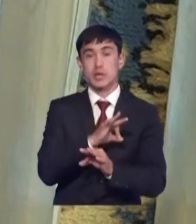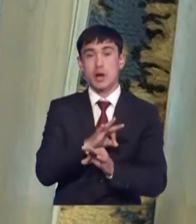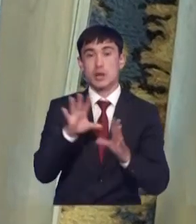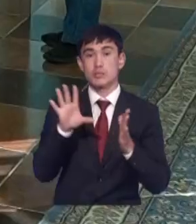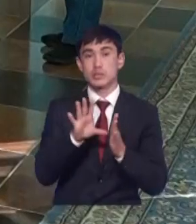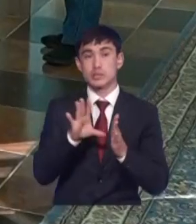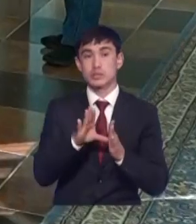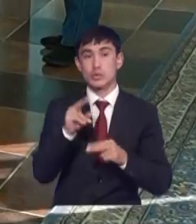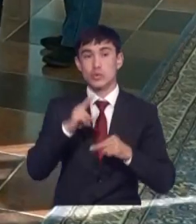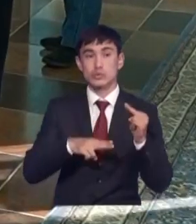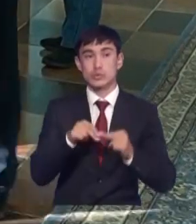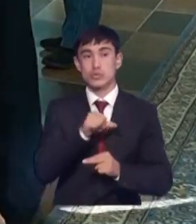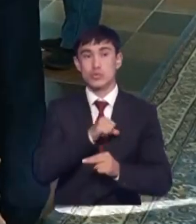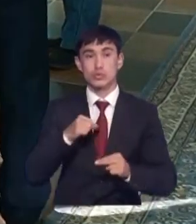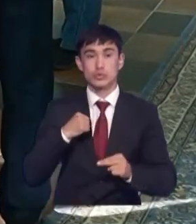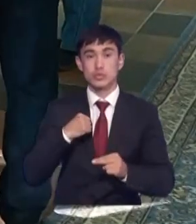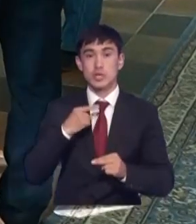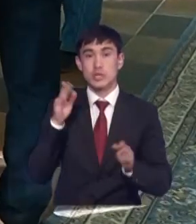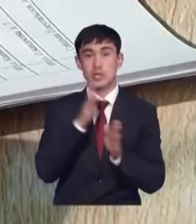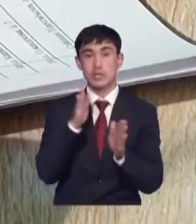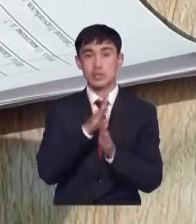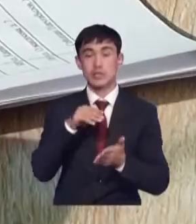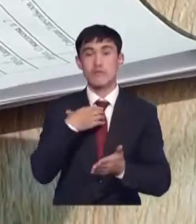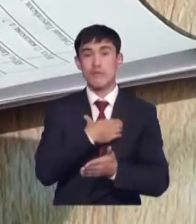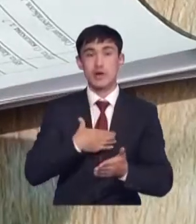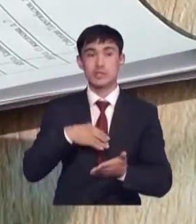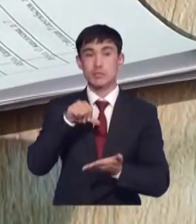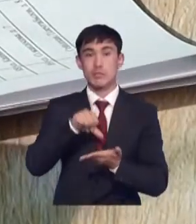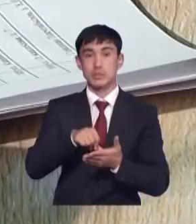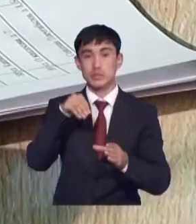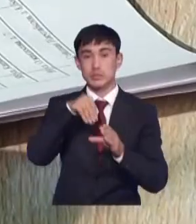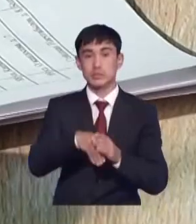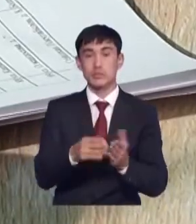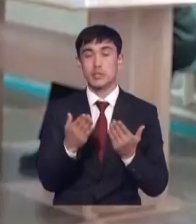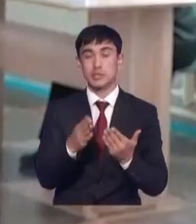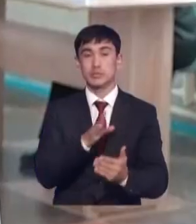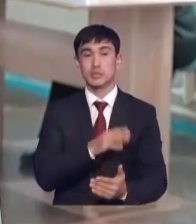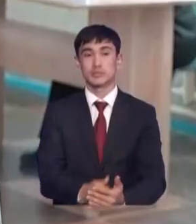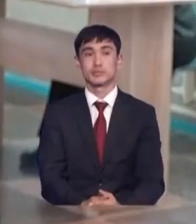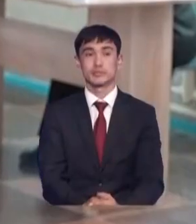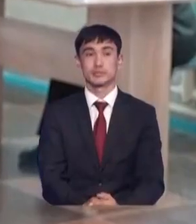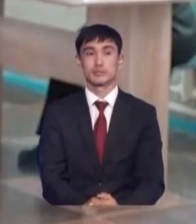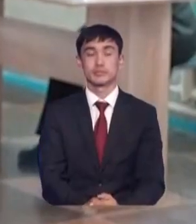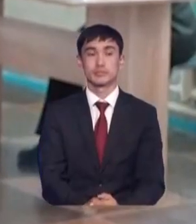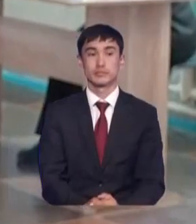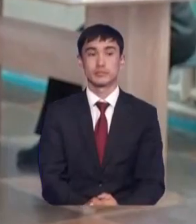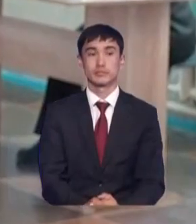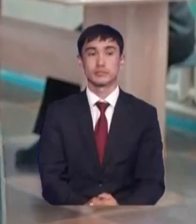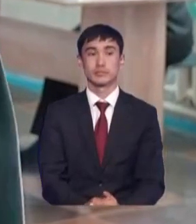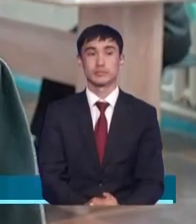құрылысына қатысты өз ұстанымын білдіріп, ел тағдырына қатысты маңызды оң өтсін деп батасын берді. Мына бүгін